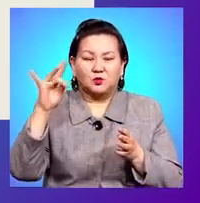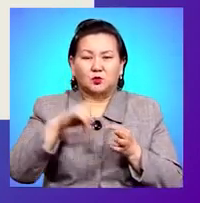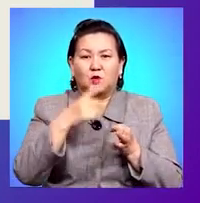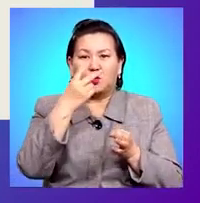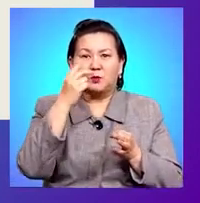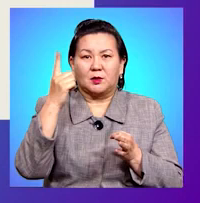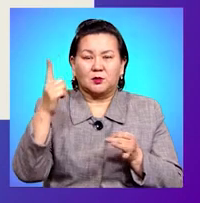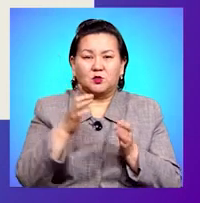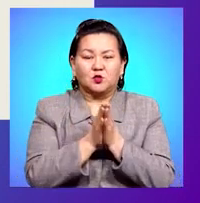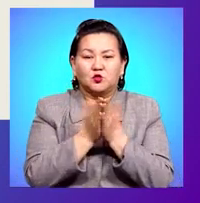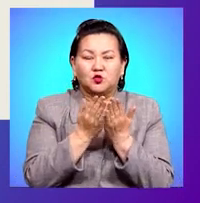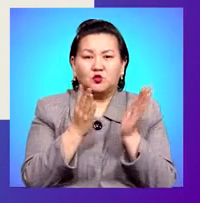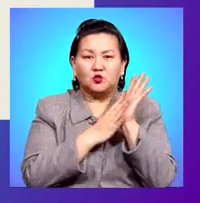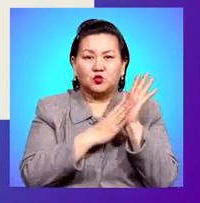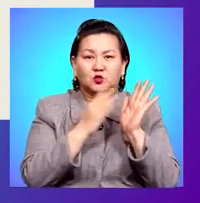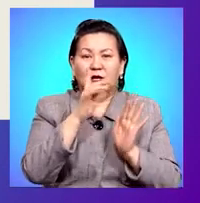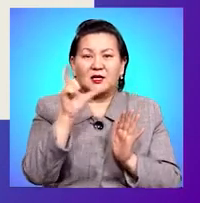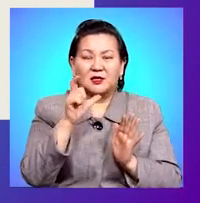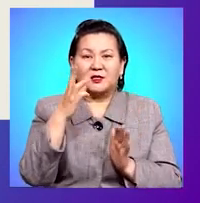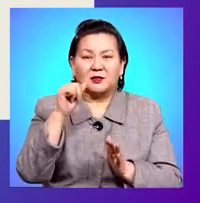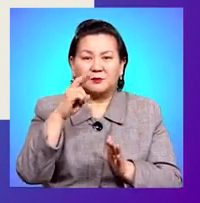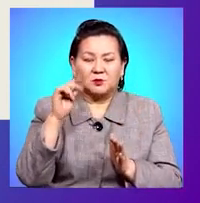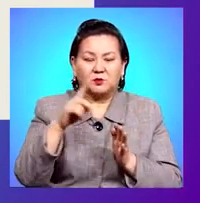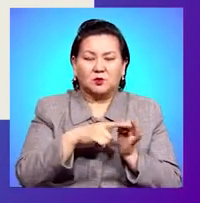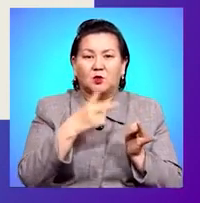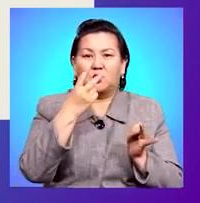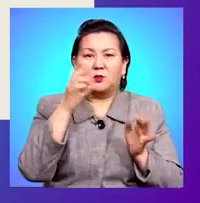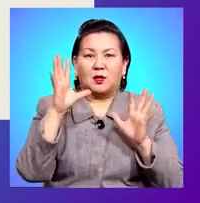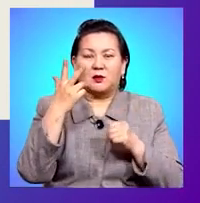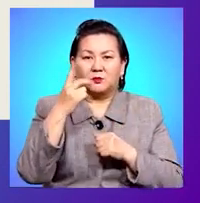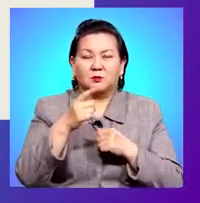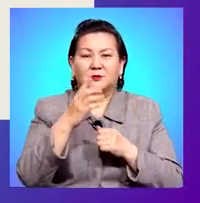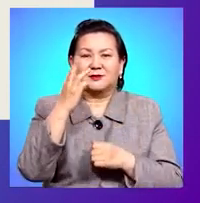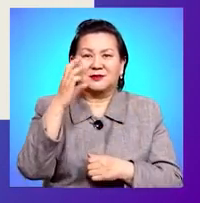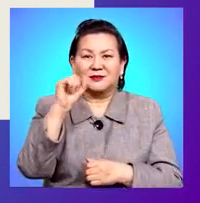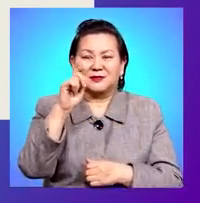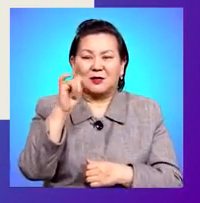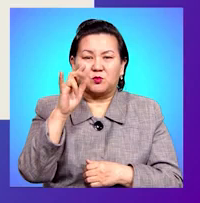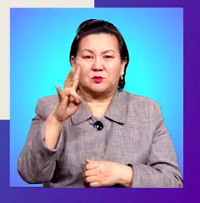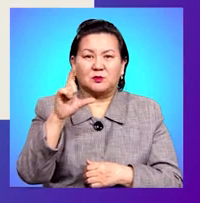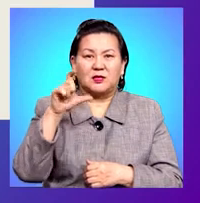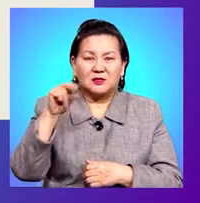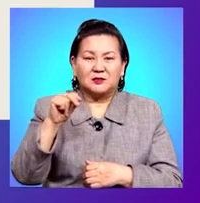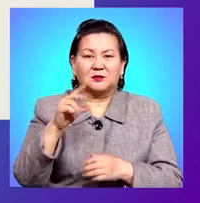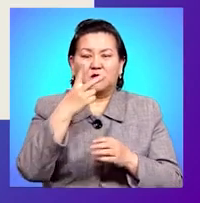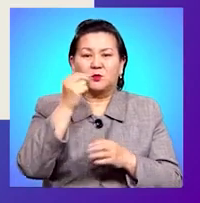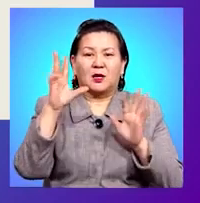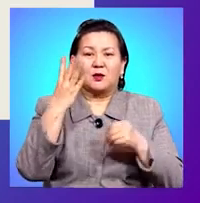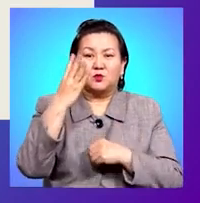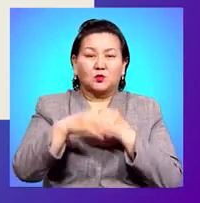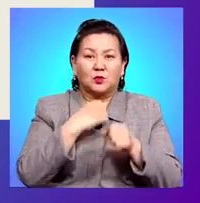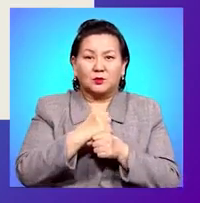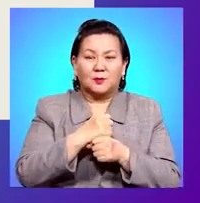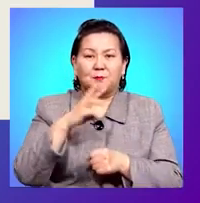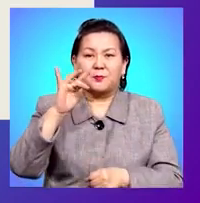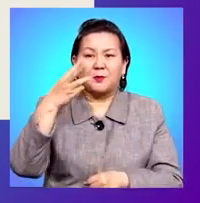Эрдэний Данжуур 2013 онд, Сахиусан Дараа их 2014 онд, Мэргэд Гархийн Орон Нэр